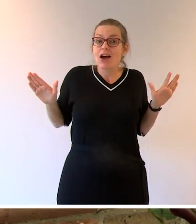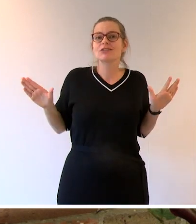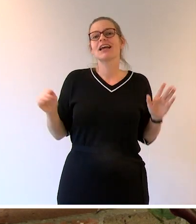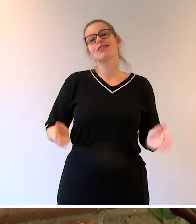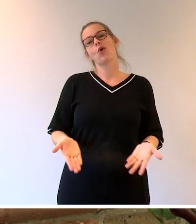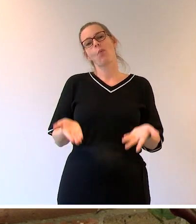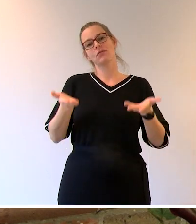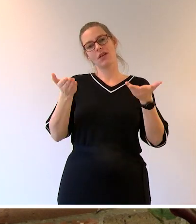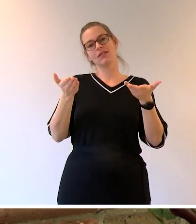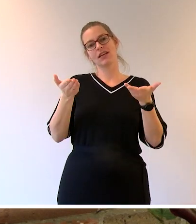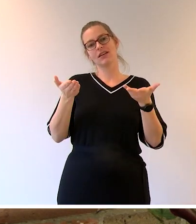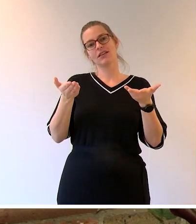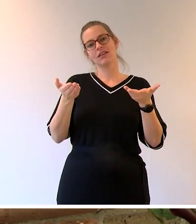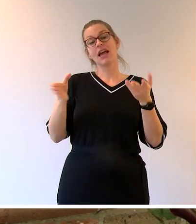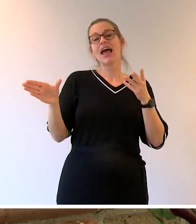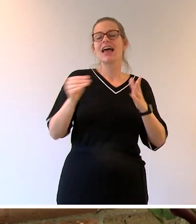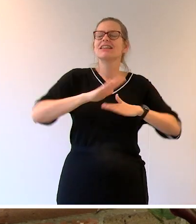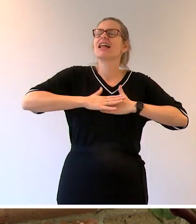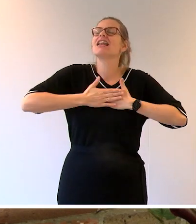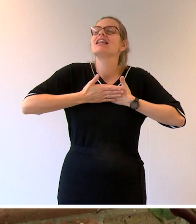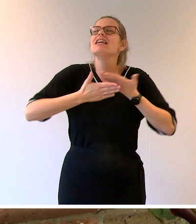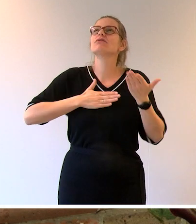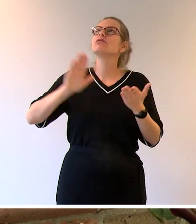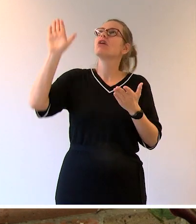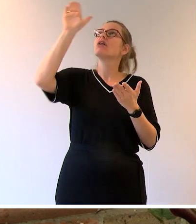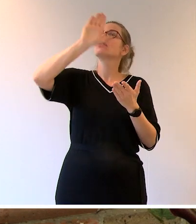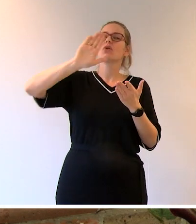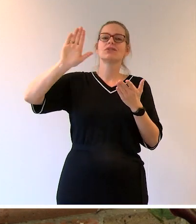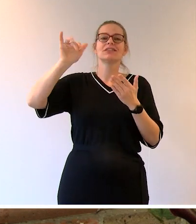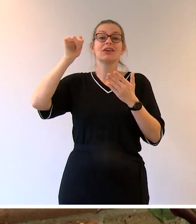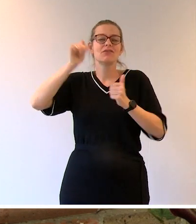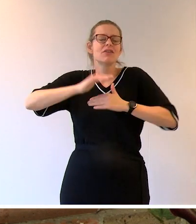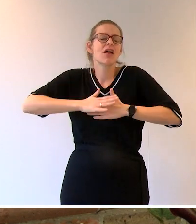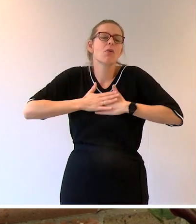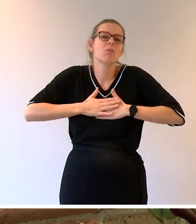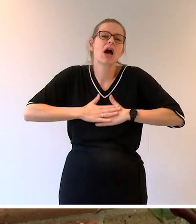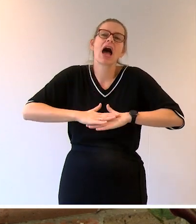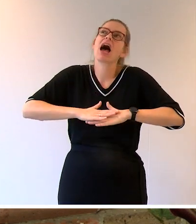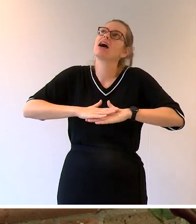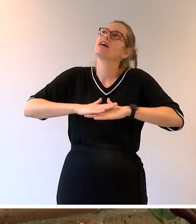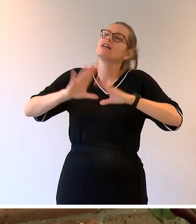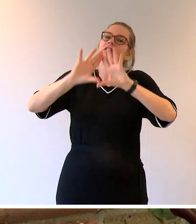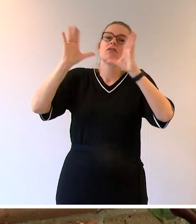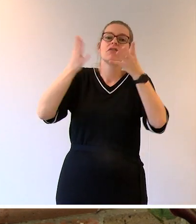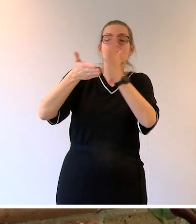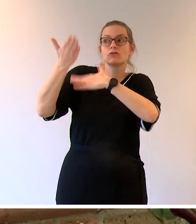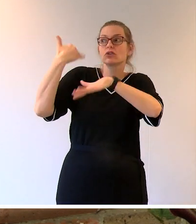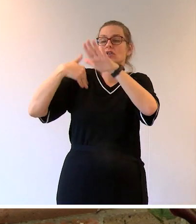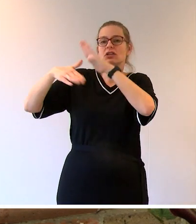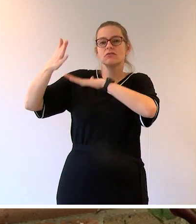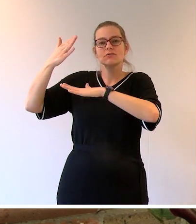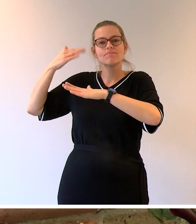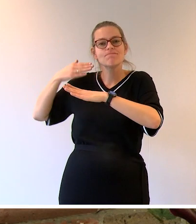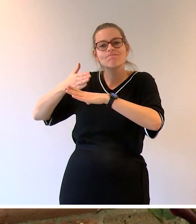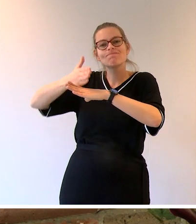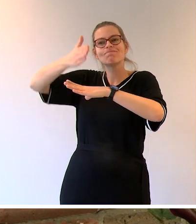opstanding. En de liefde van God die uit welbehagen de wereldgeschiedenis